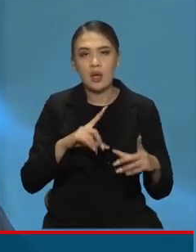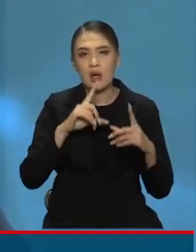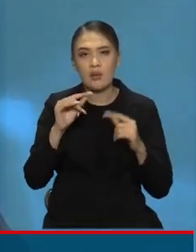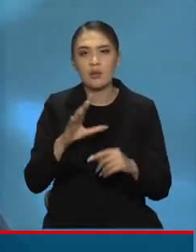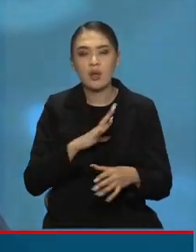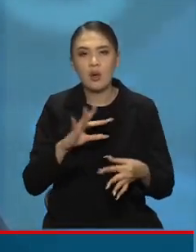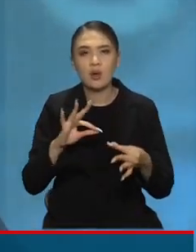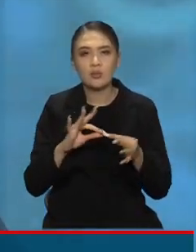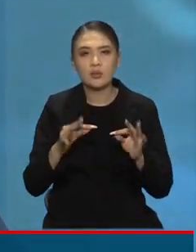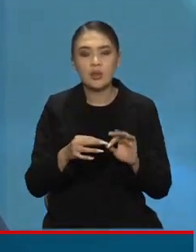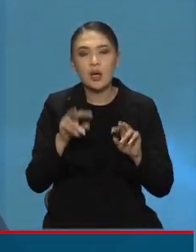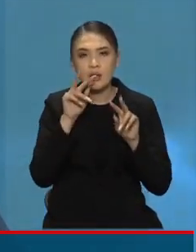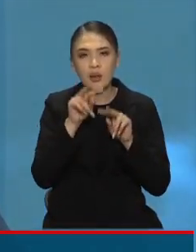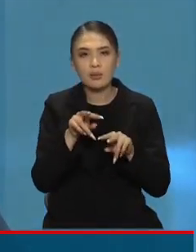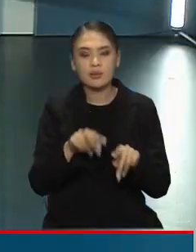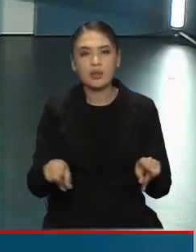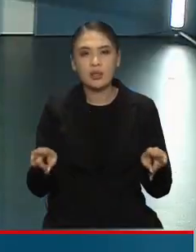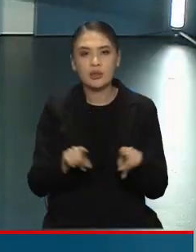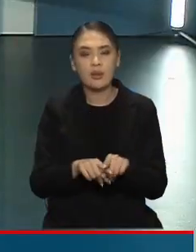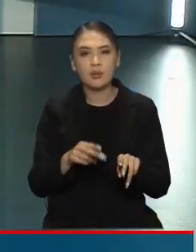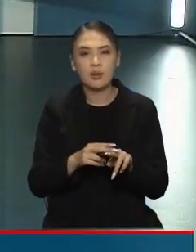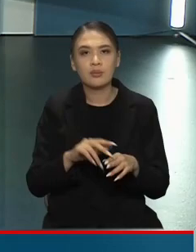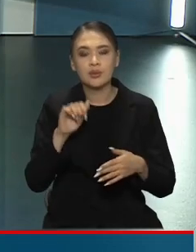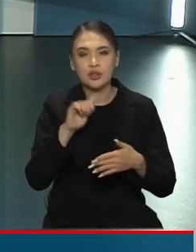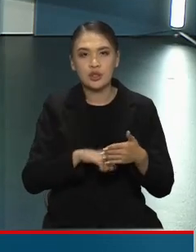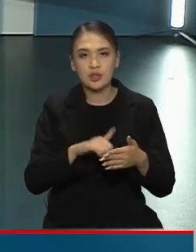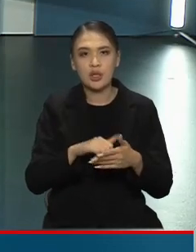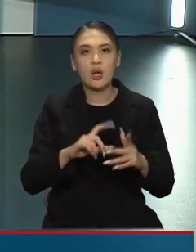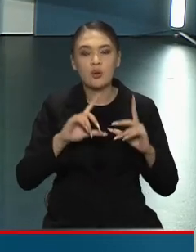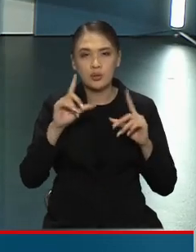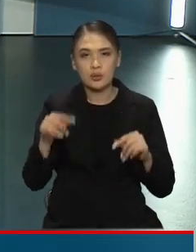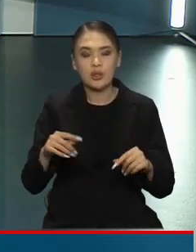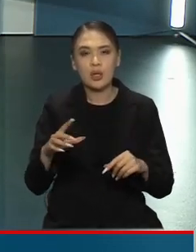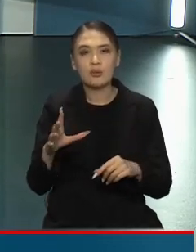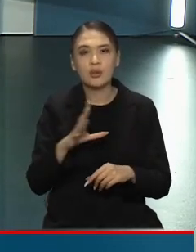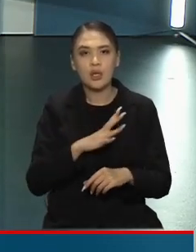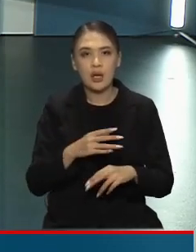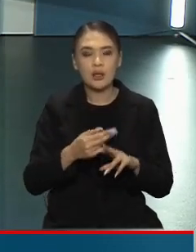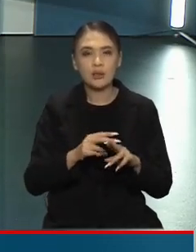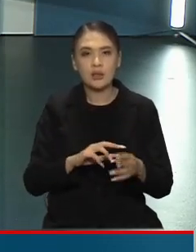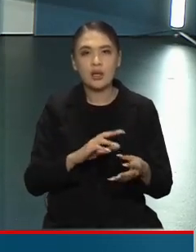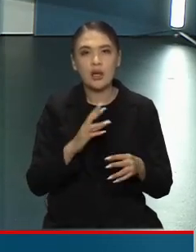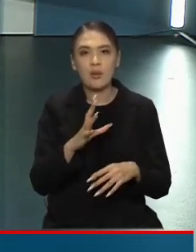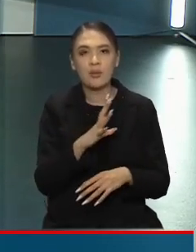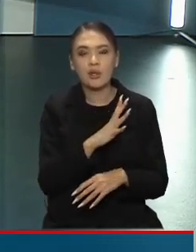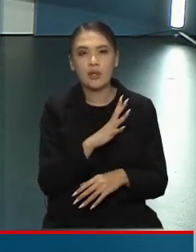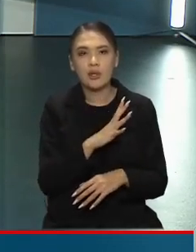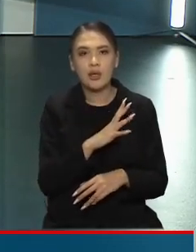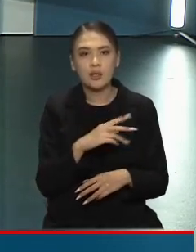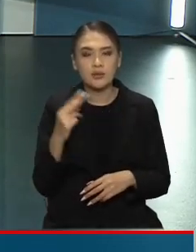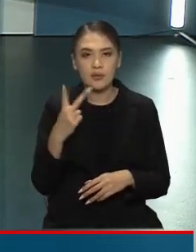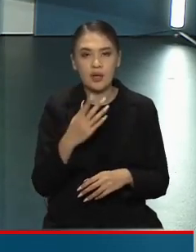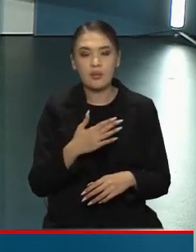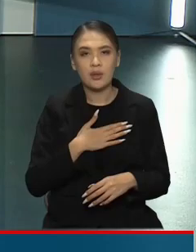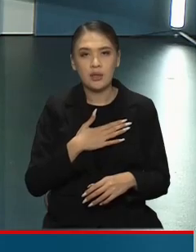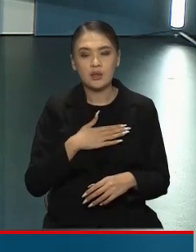олимпиаду в качестве наблюдателя. Угу. Причиной поездки, ну, основной причиной поездки стало то, что два моих